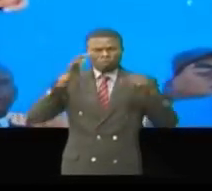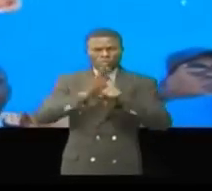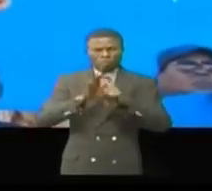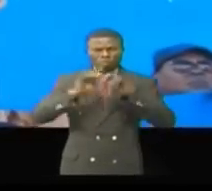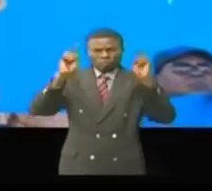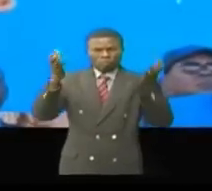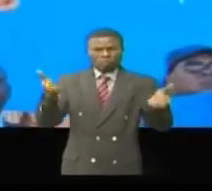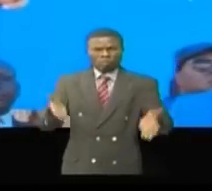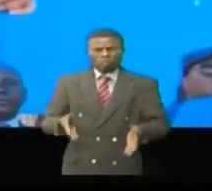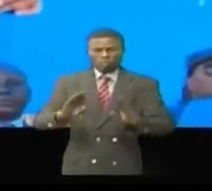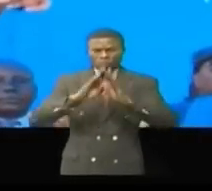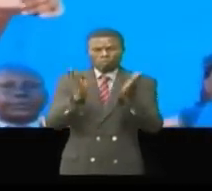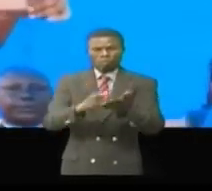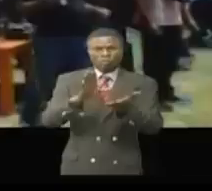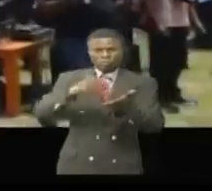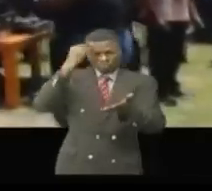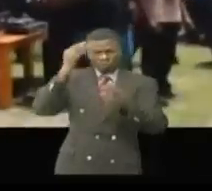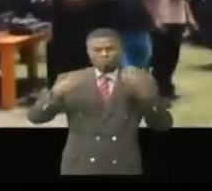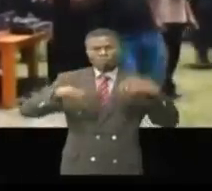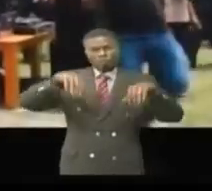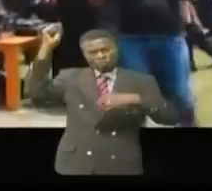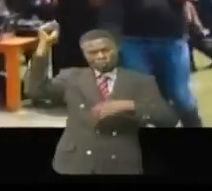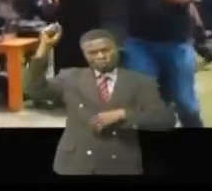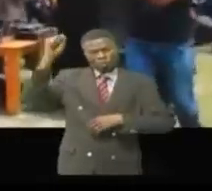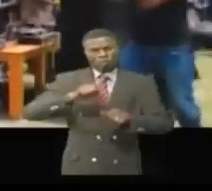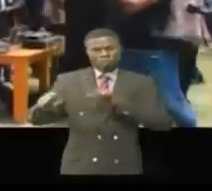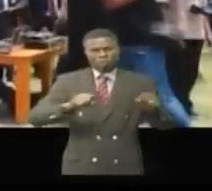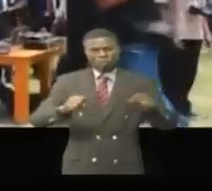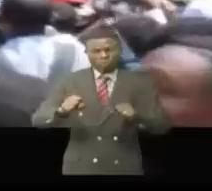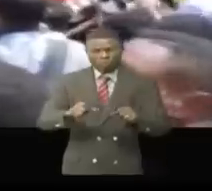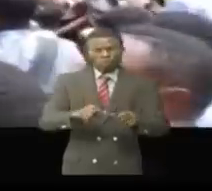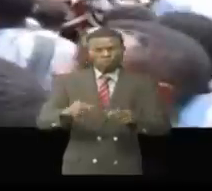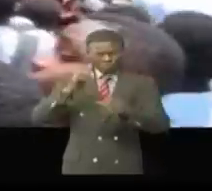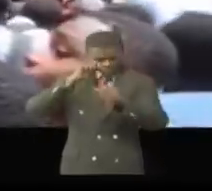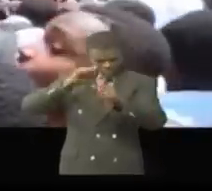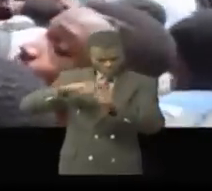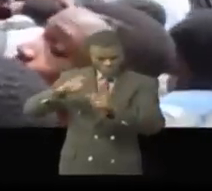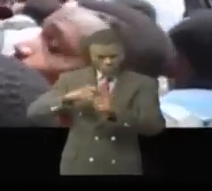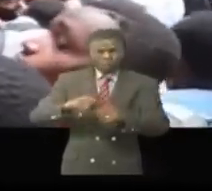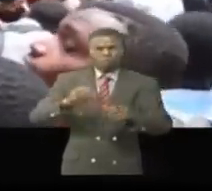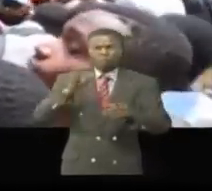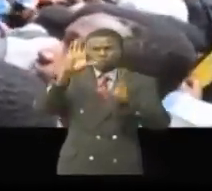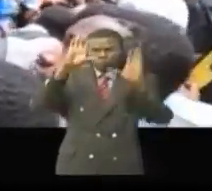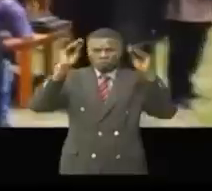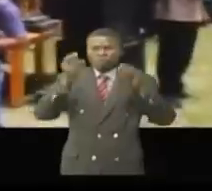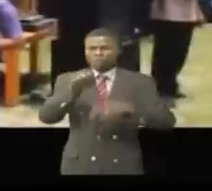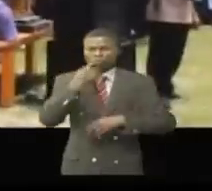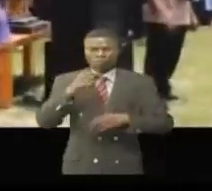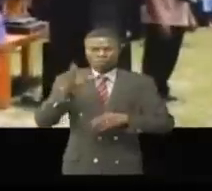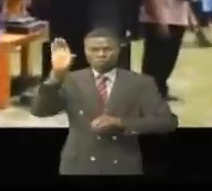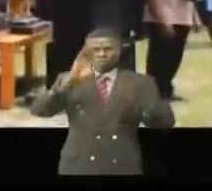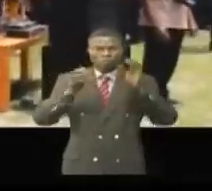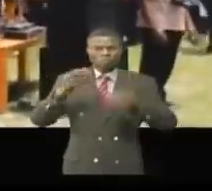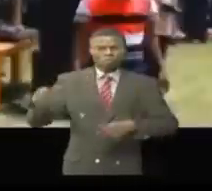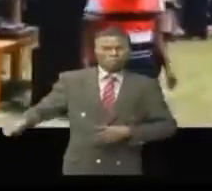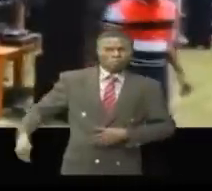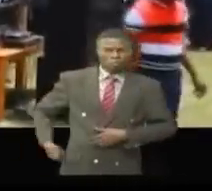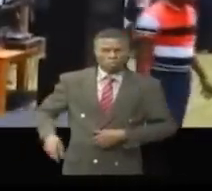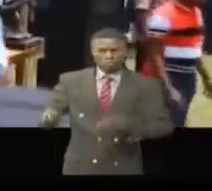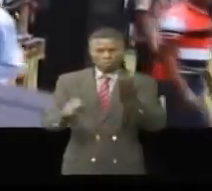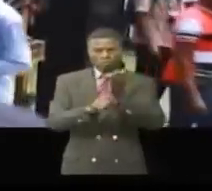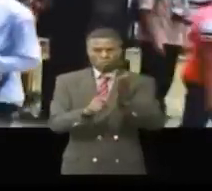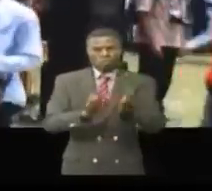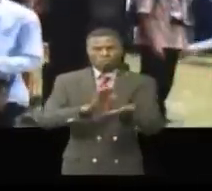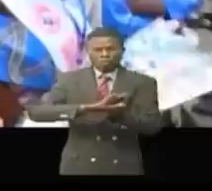Tous ces lauréats sont issus de sept différentes filières, notamment les laboratoires, la pharmacie, les sciences infirmières, les techniques d'assainissement